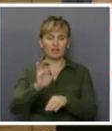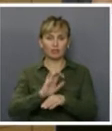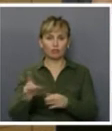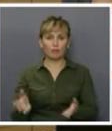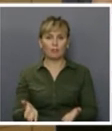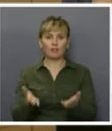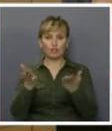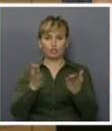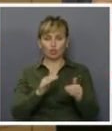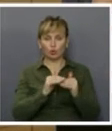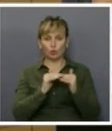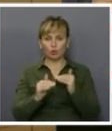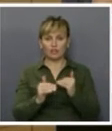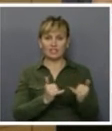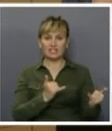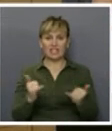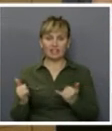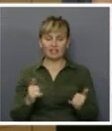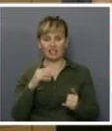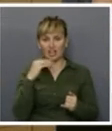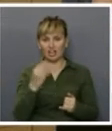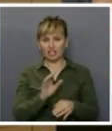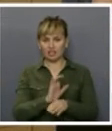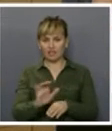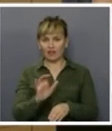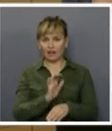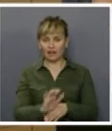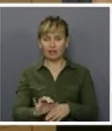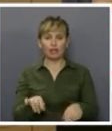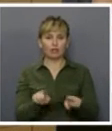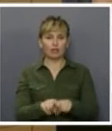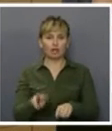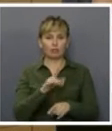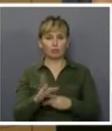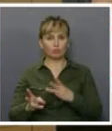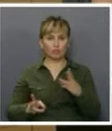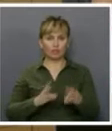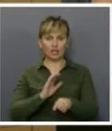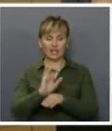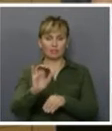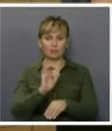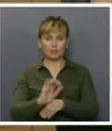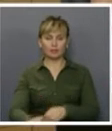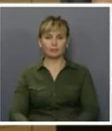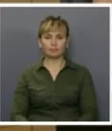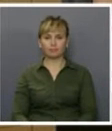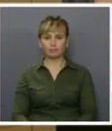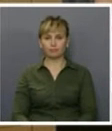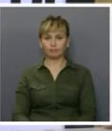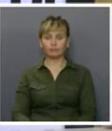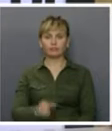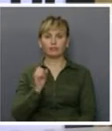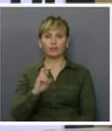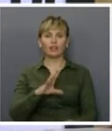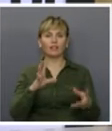повышали уровень сервиса, уровень качества своих товаров и продуктов. И так мы будем стимулировать экспорт. Отлично. Ну, а как в целом